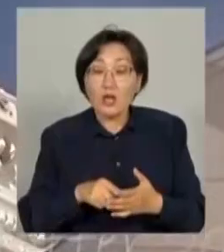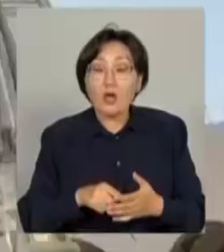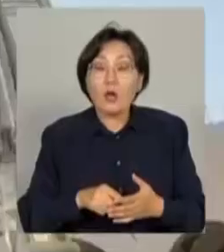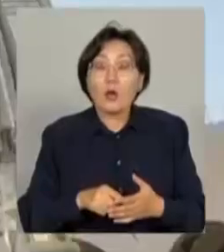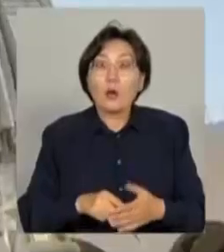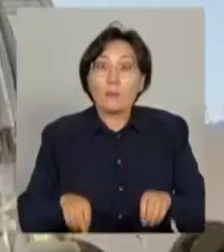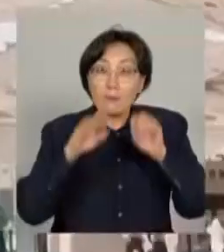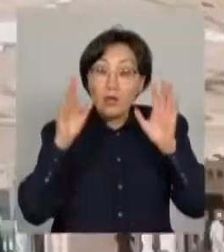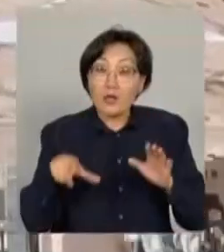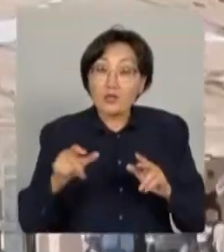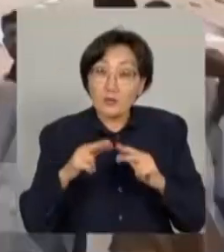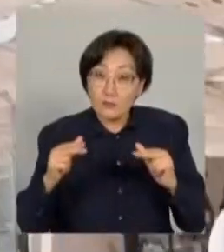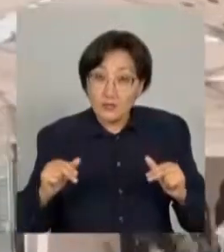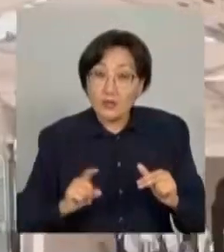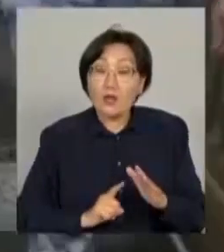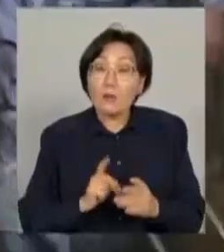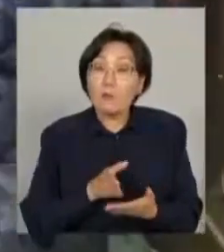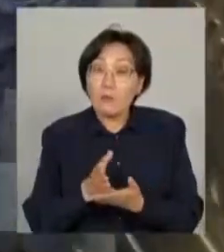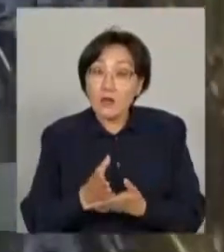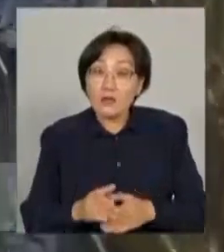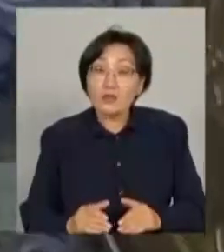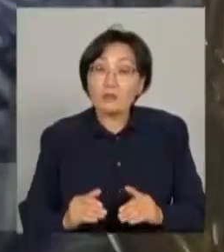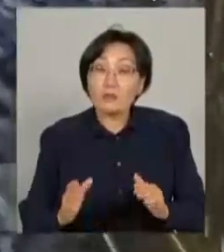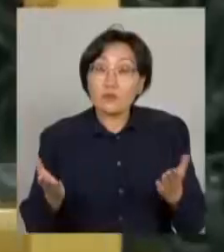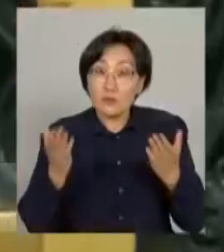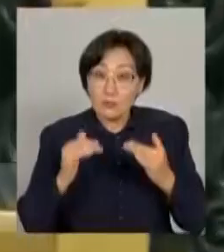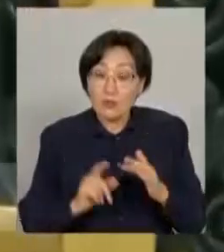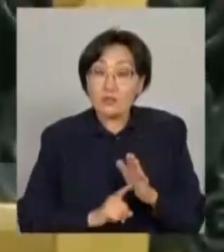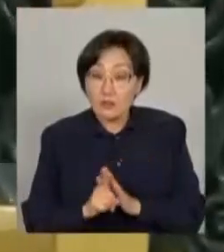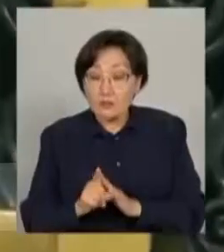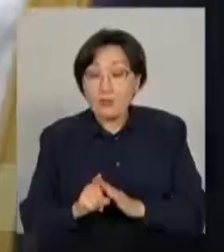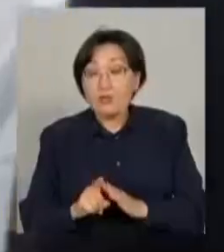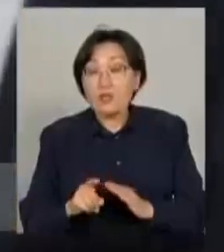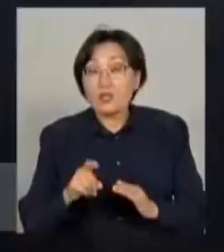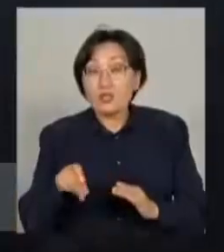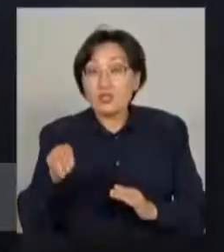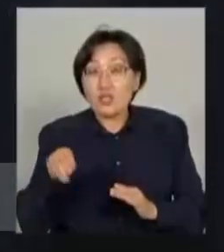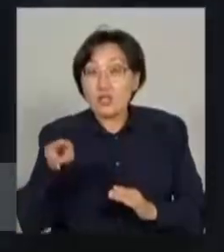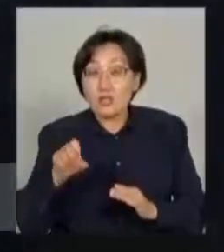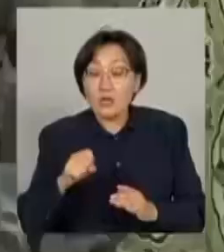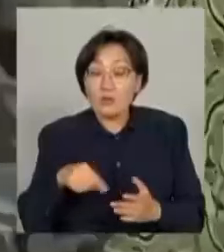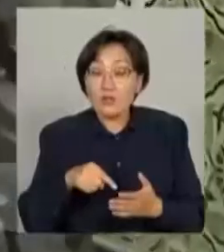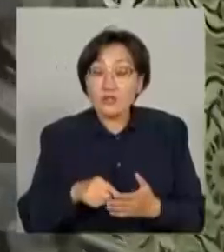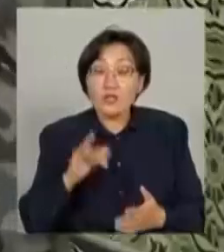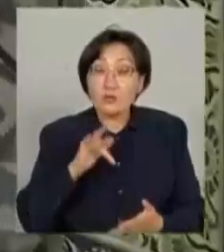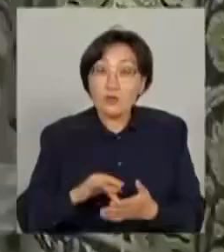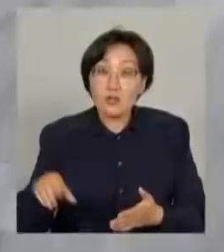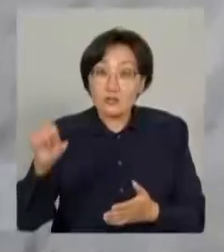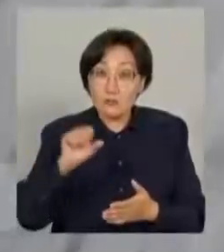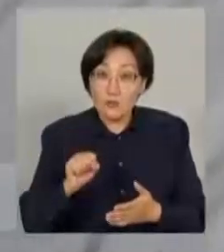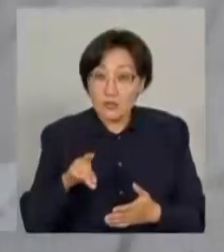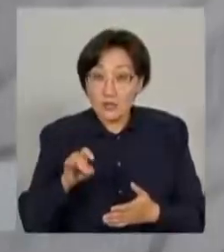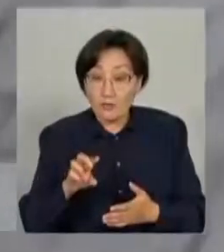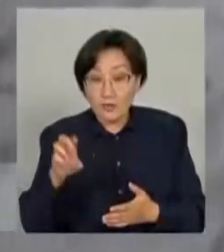барып зиярат етуден басталған болатын. Ал күні кеше Касым-Жомарт Тоқаев Жидда қаласына барып Орталық Азия және Шығанақтағы